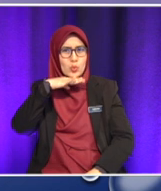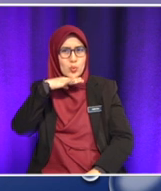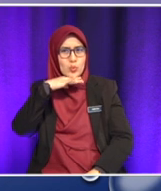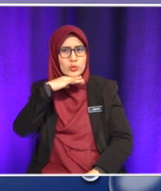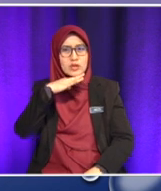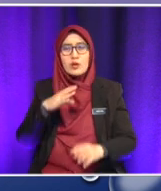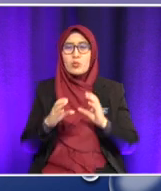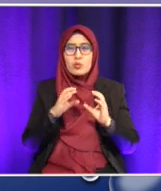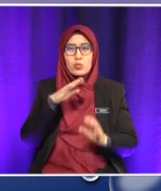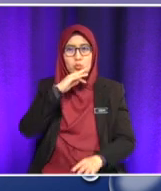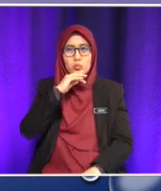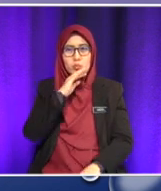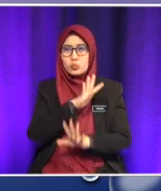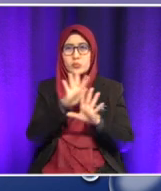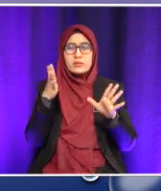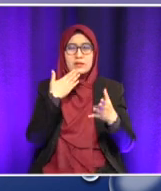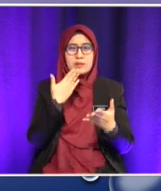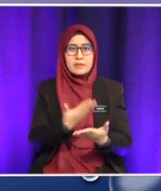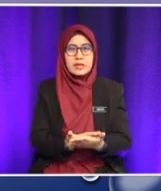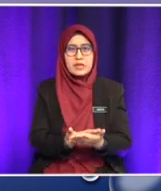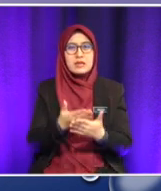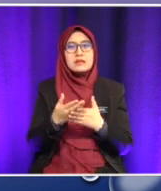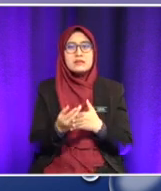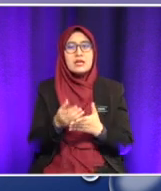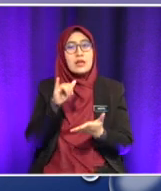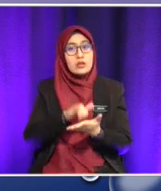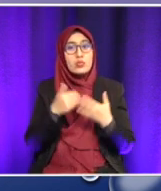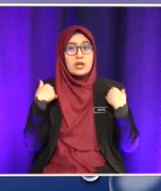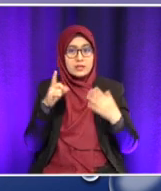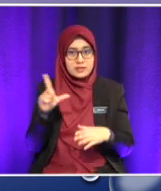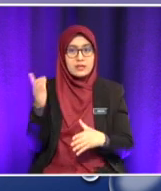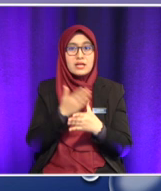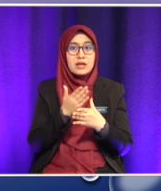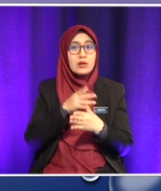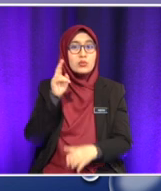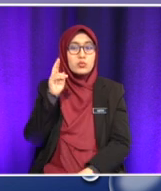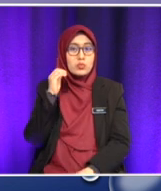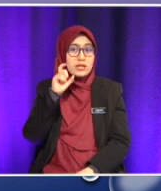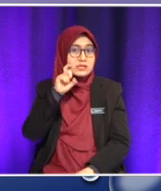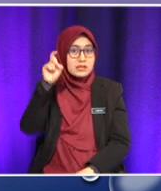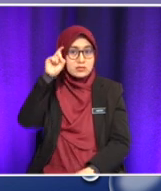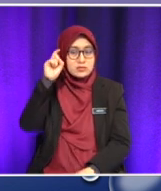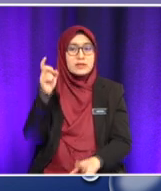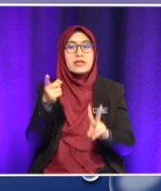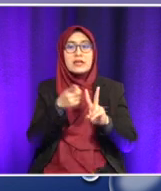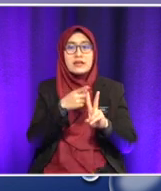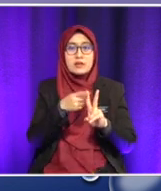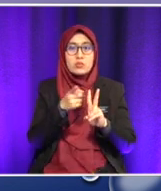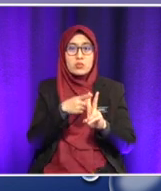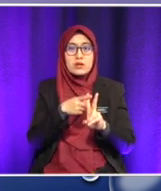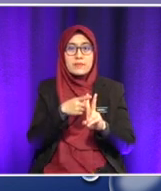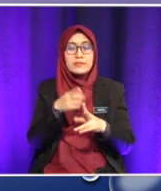menuju kepada gangguan seksual juga kedua gangguan seksual melalui